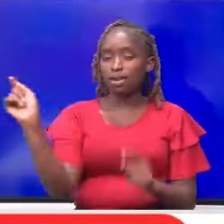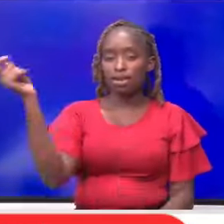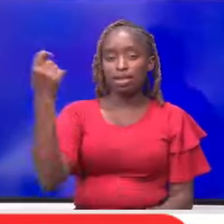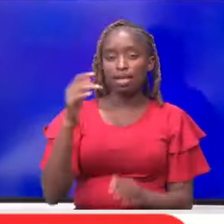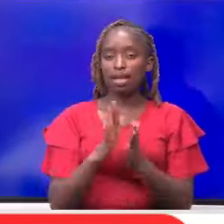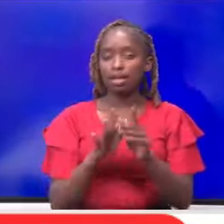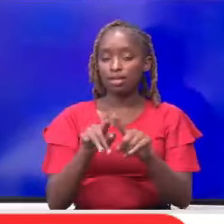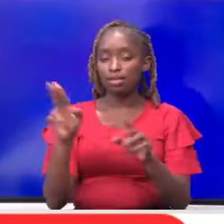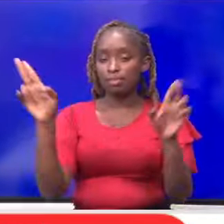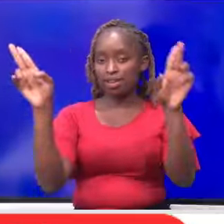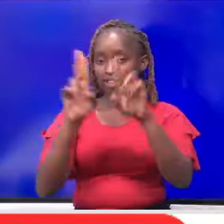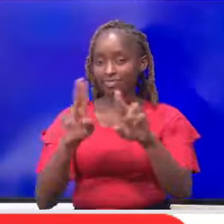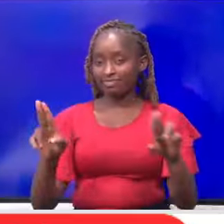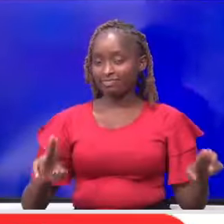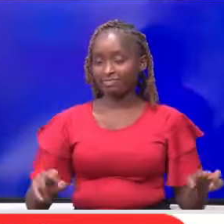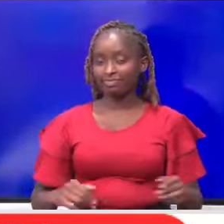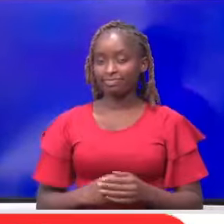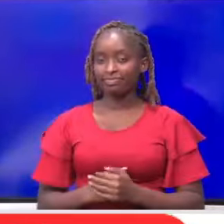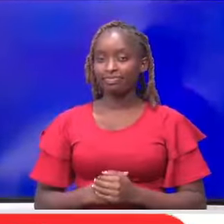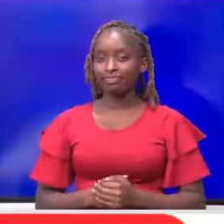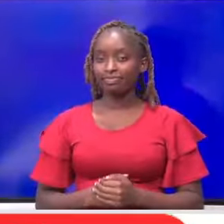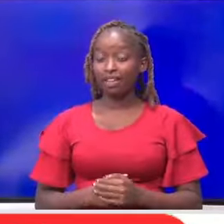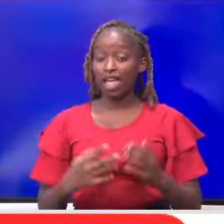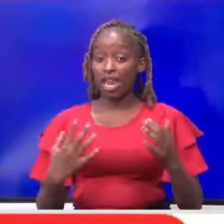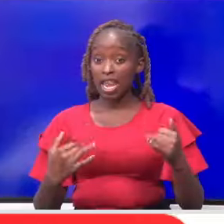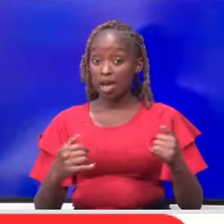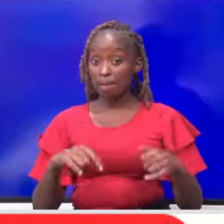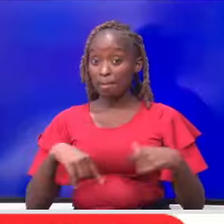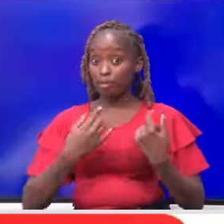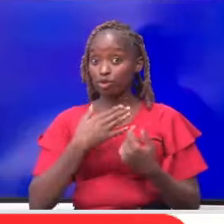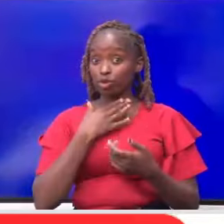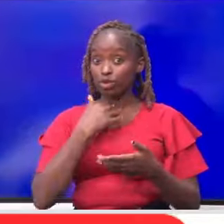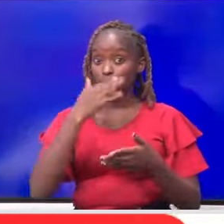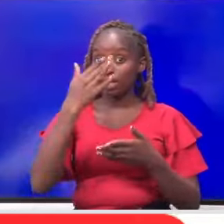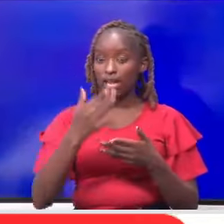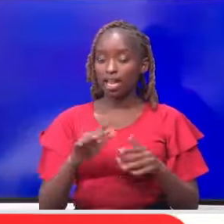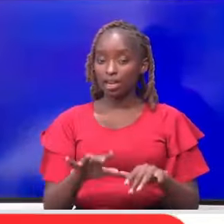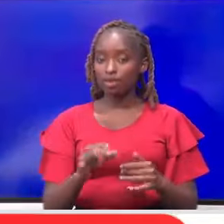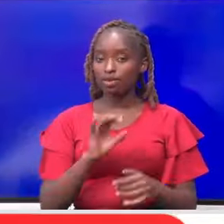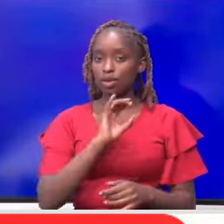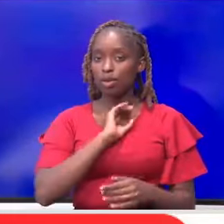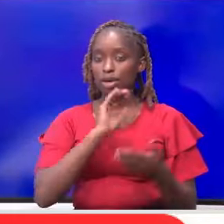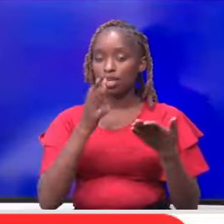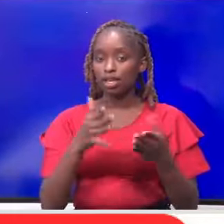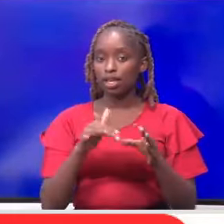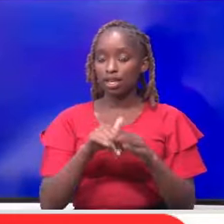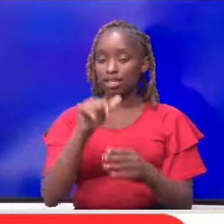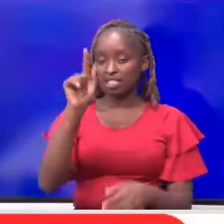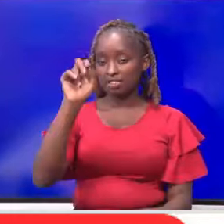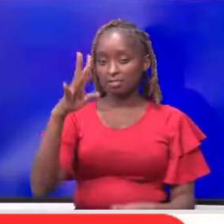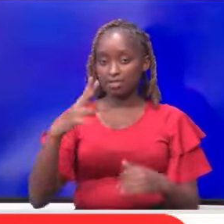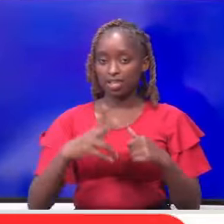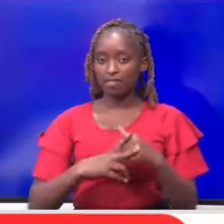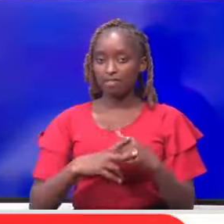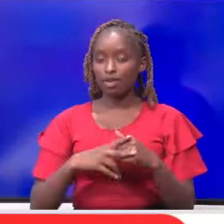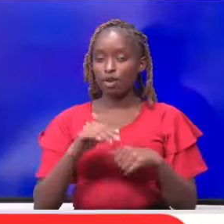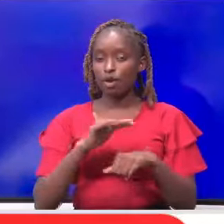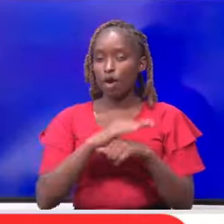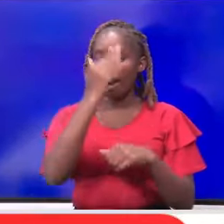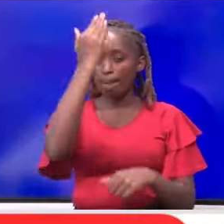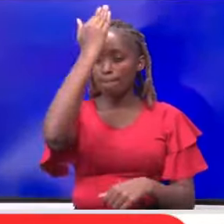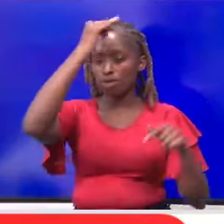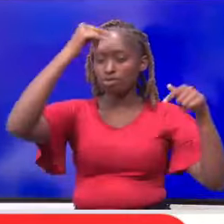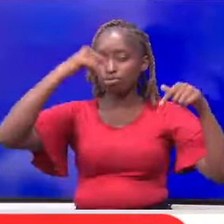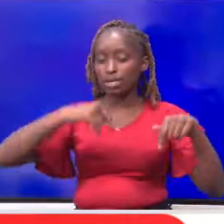internationally. Na kwa namna hiyo, mtazamaji, sasa ninatia kikomo kwenye taarifa zetu za upeo wa TV 47 Jumatatu ya